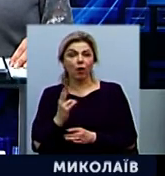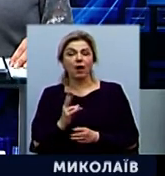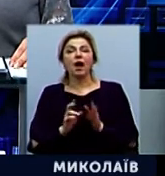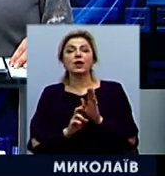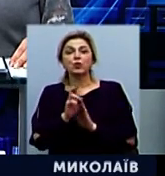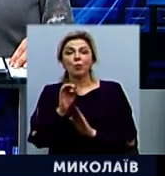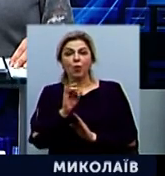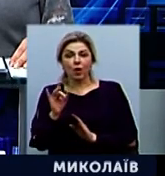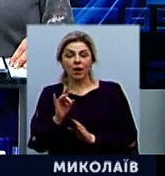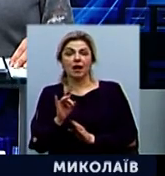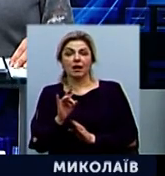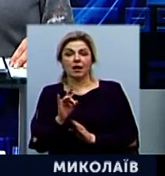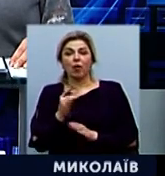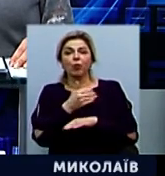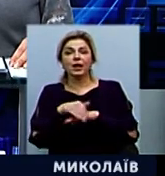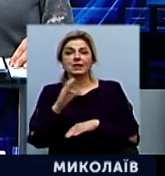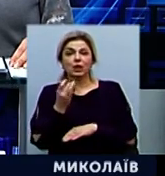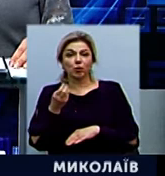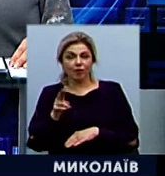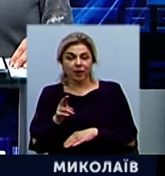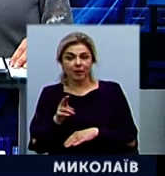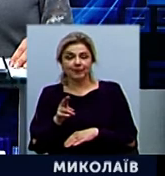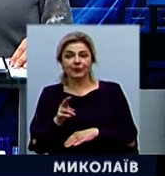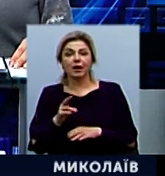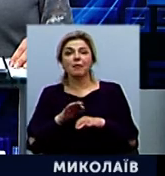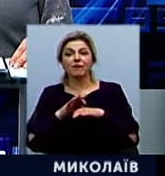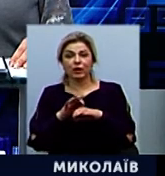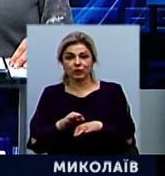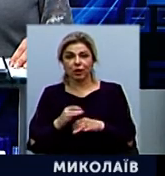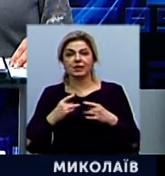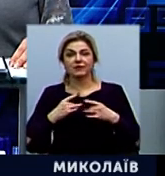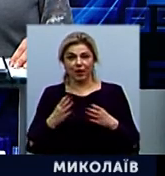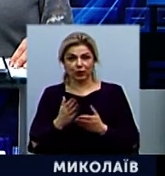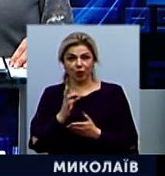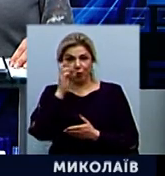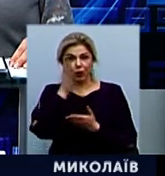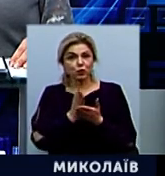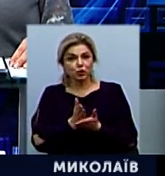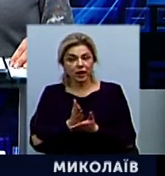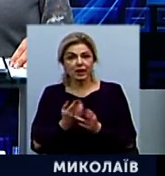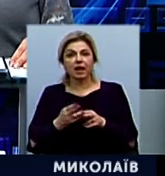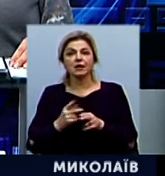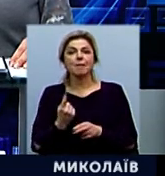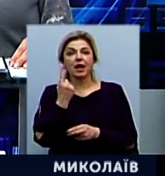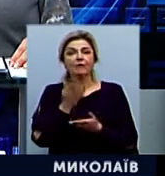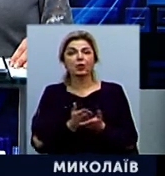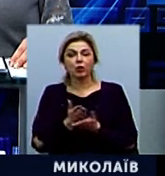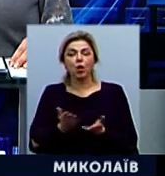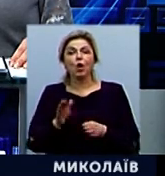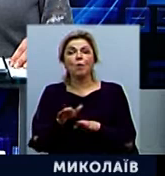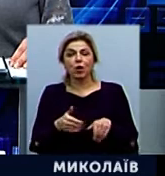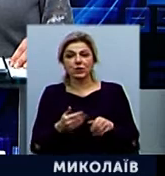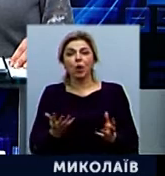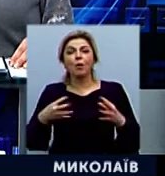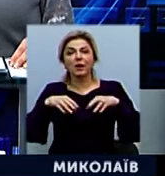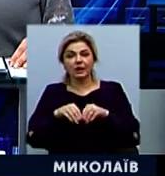кафедральному соборі Каспарівської ікони Божої Матері відбулось святкове богослужіння. Це перша служба після об'єднавчого